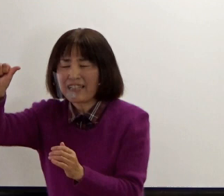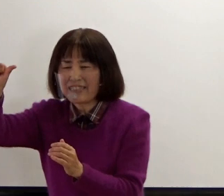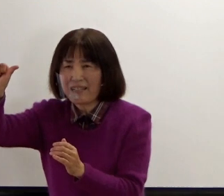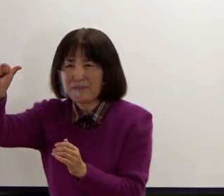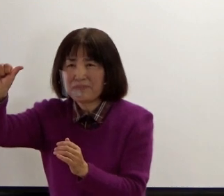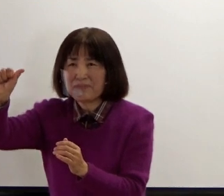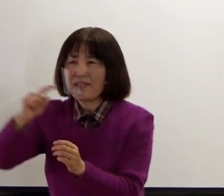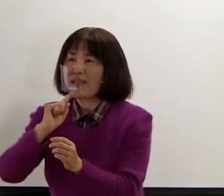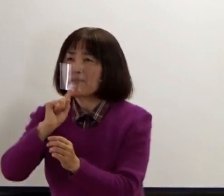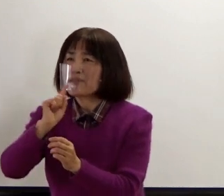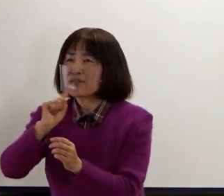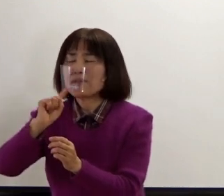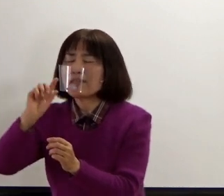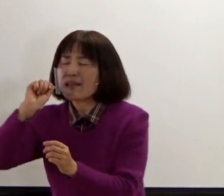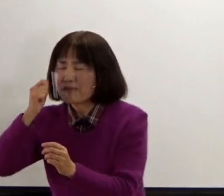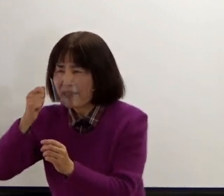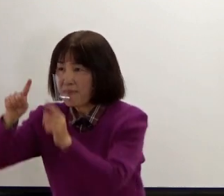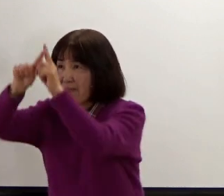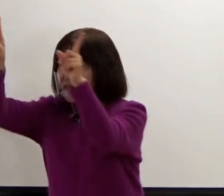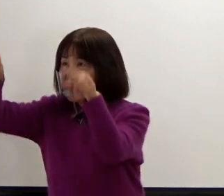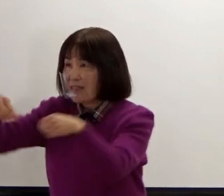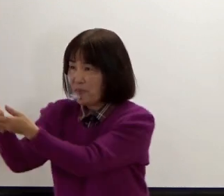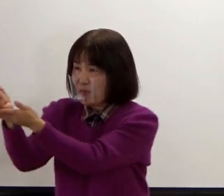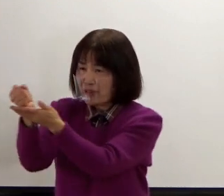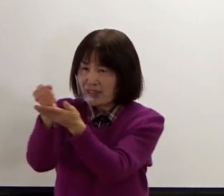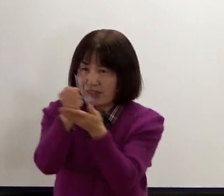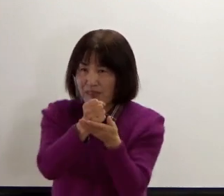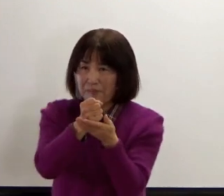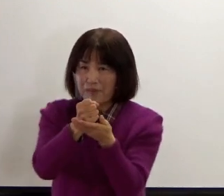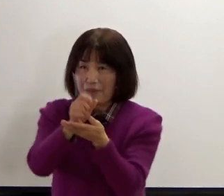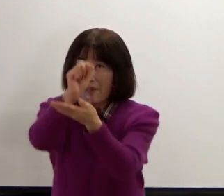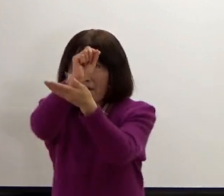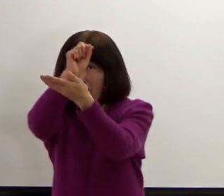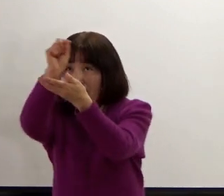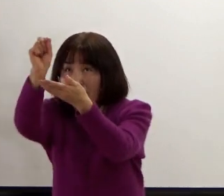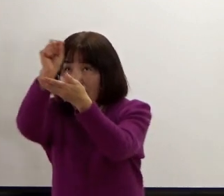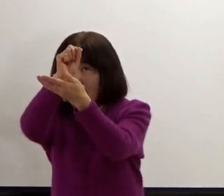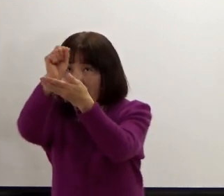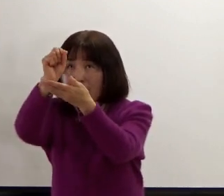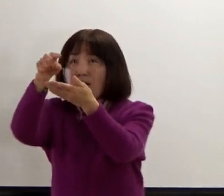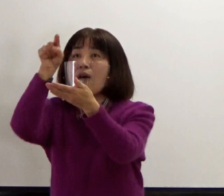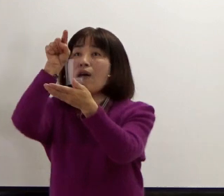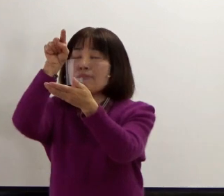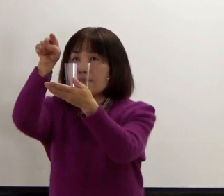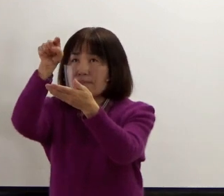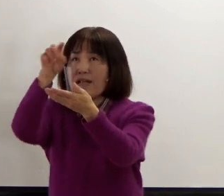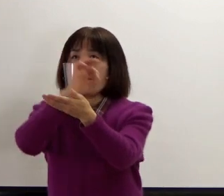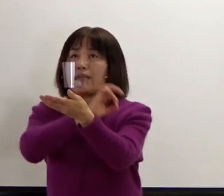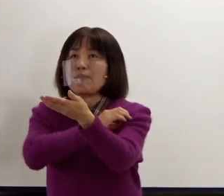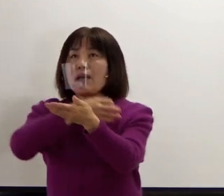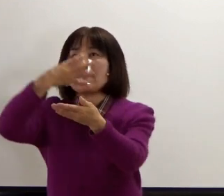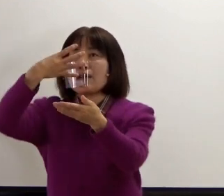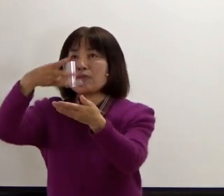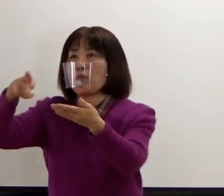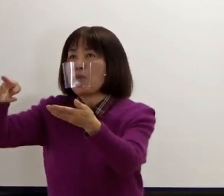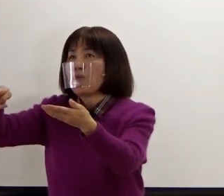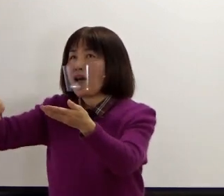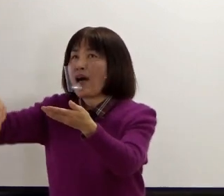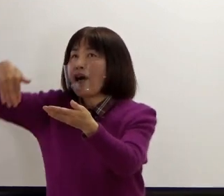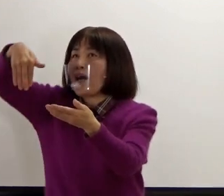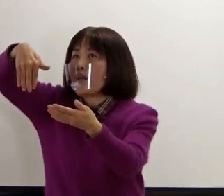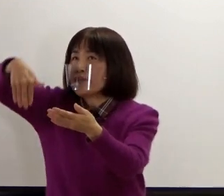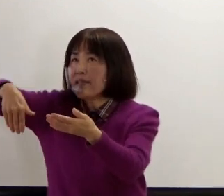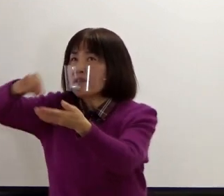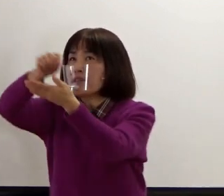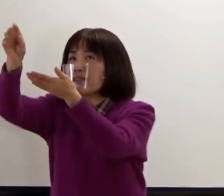出させて、この子の名はヨハネと書いたので、人々は皆驚いた。するとザカリアの口